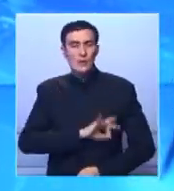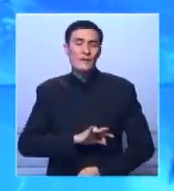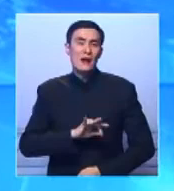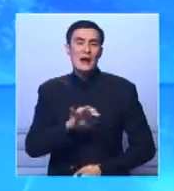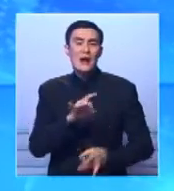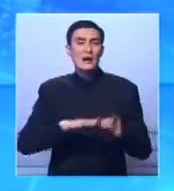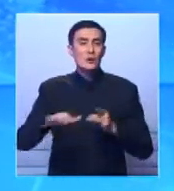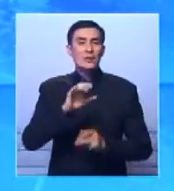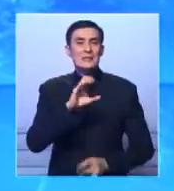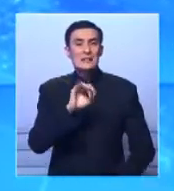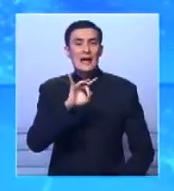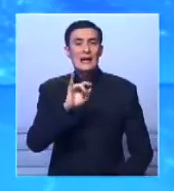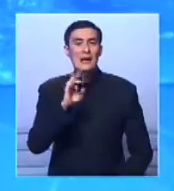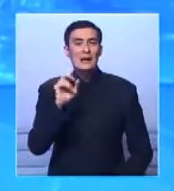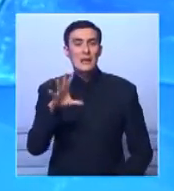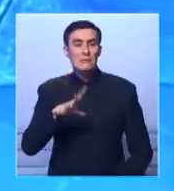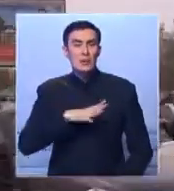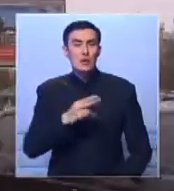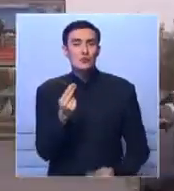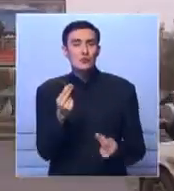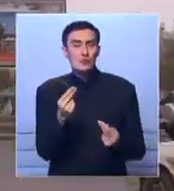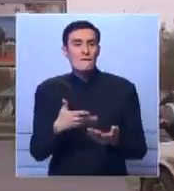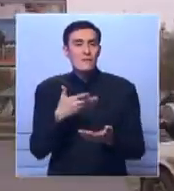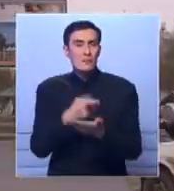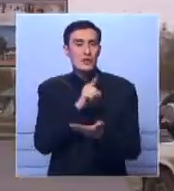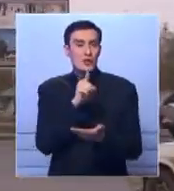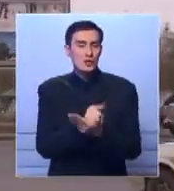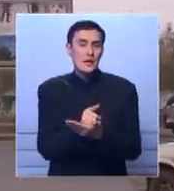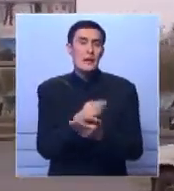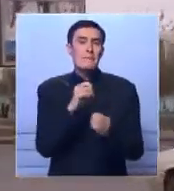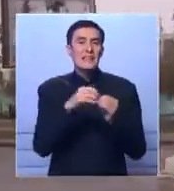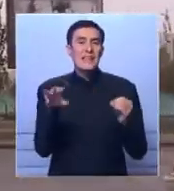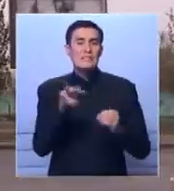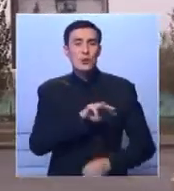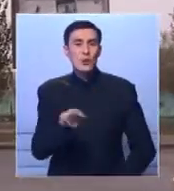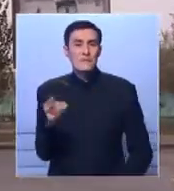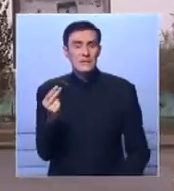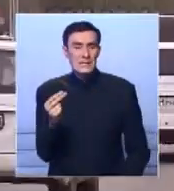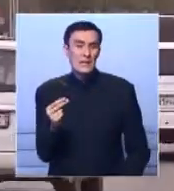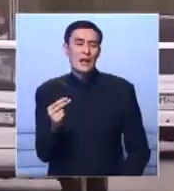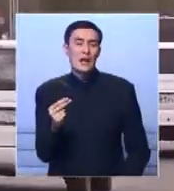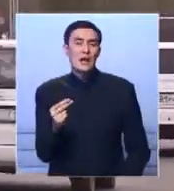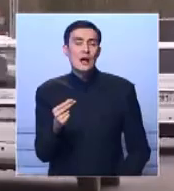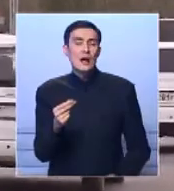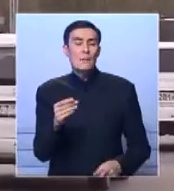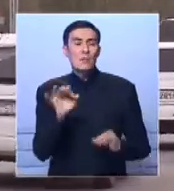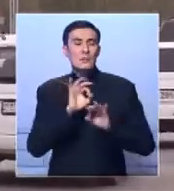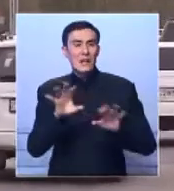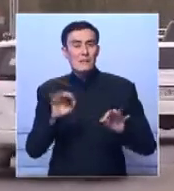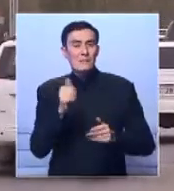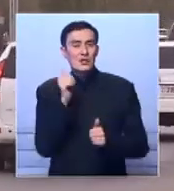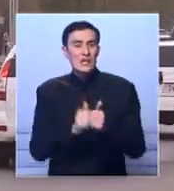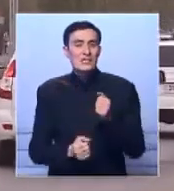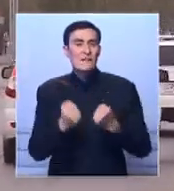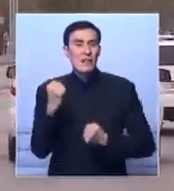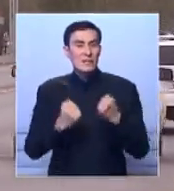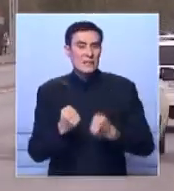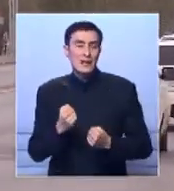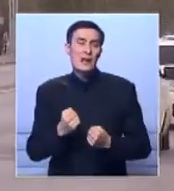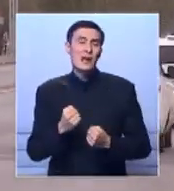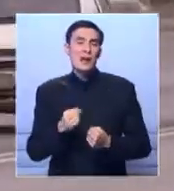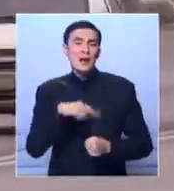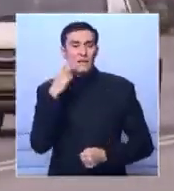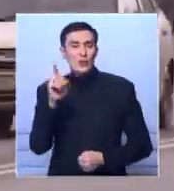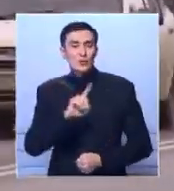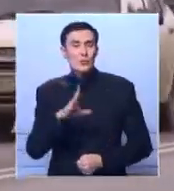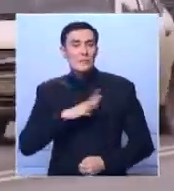Сыроаркинского района. Сумма, которую должникам предстоит выплатить, 15 миллионов тенге. По словам налоговиков, чаще всего владельцы авто ссылаются